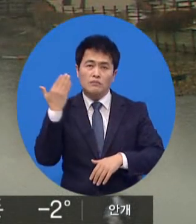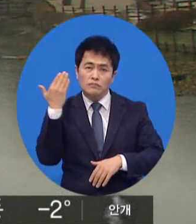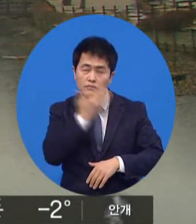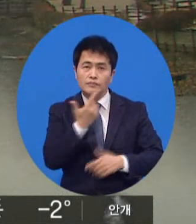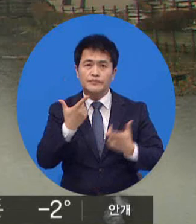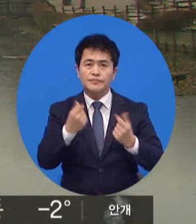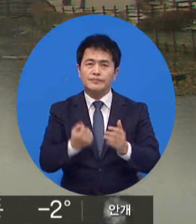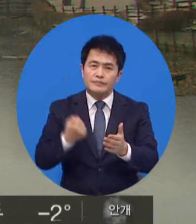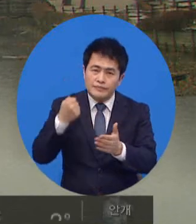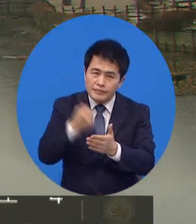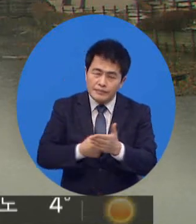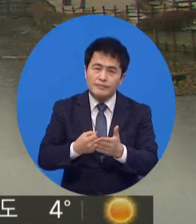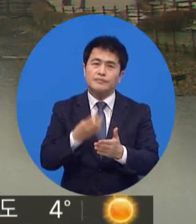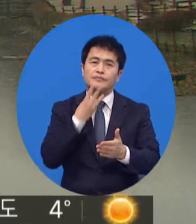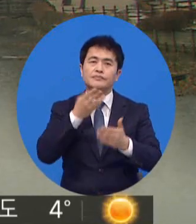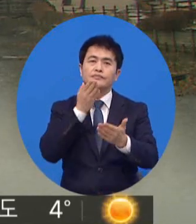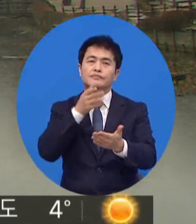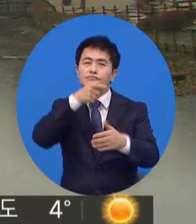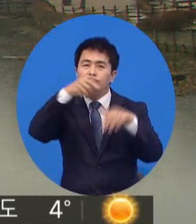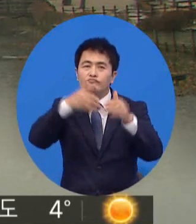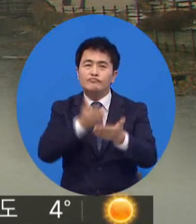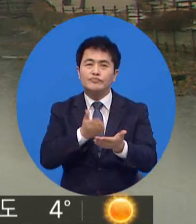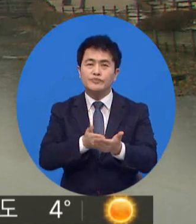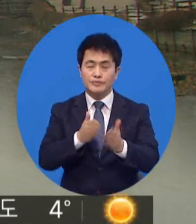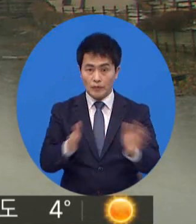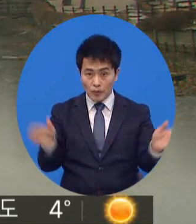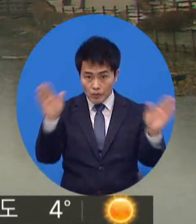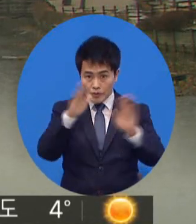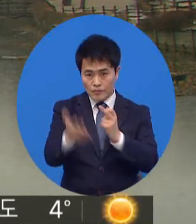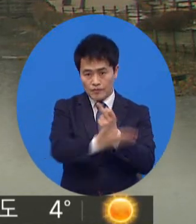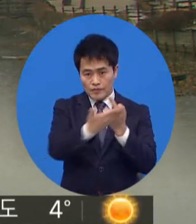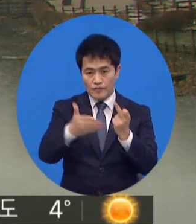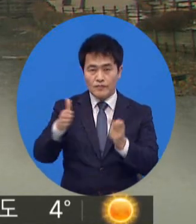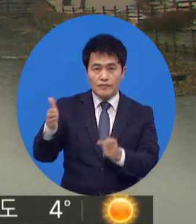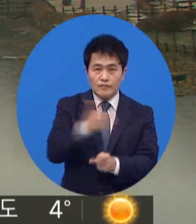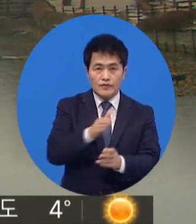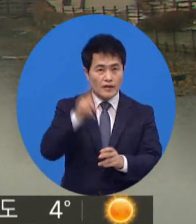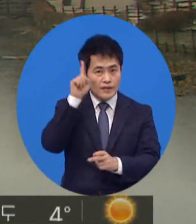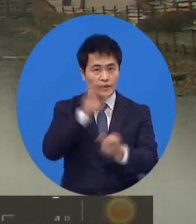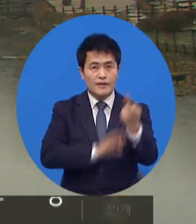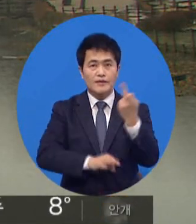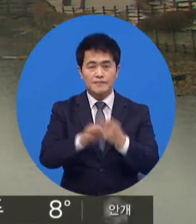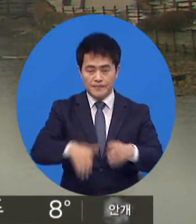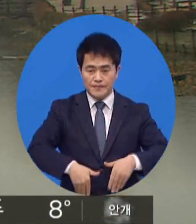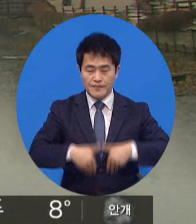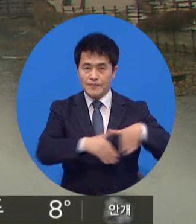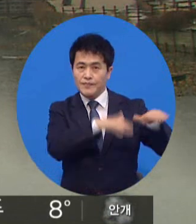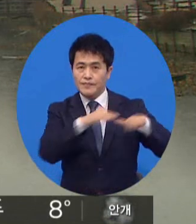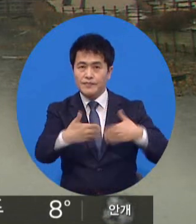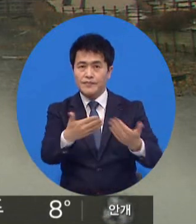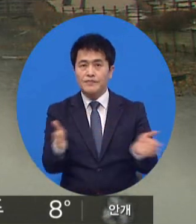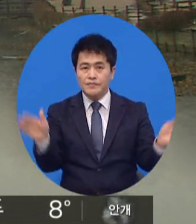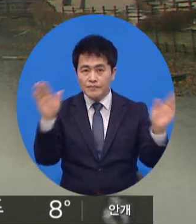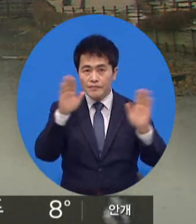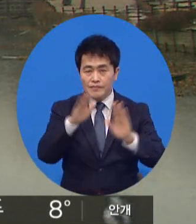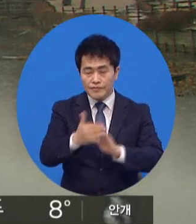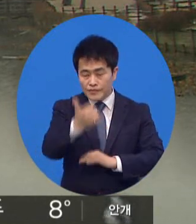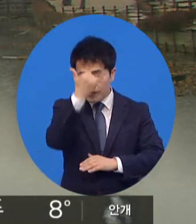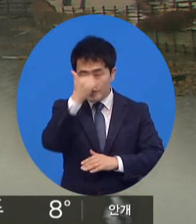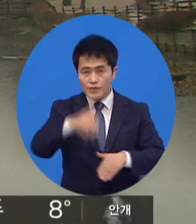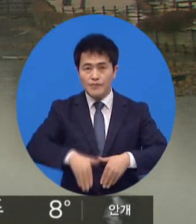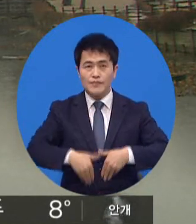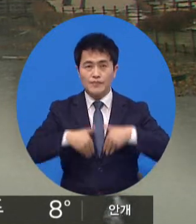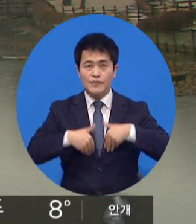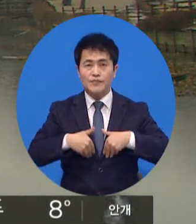텐데요. 아쉽게도 서울은 비 소식이 없습니다. 비는 오늘 밤 제주도를 시작으로 내일 아침에는 남해안에 또 밤에는 충청